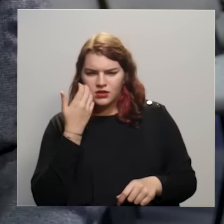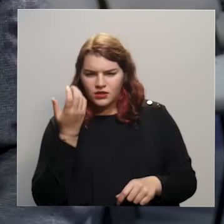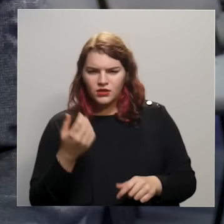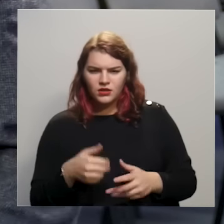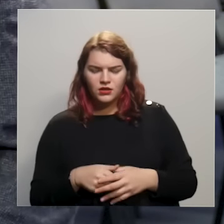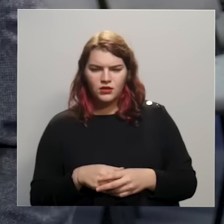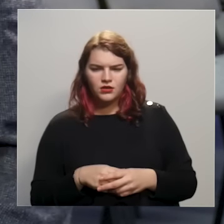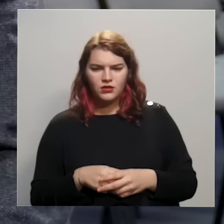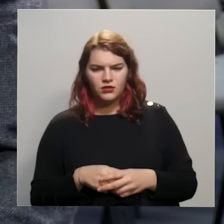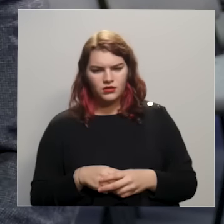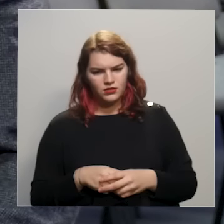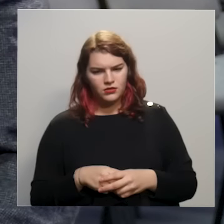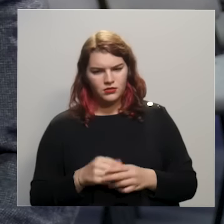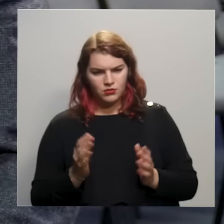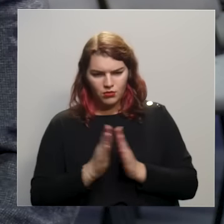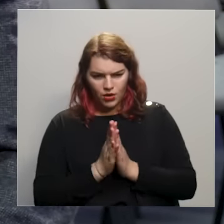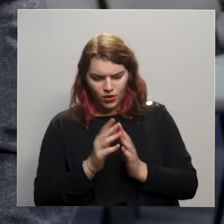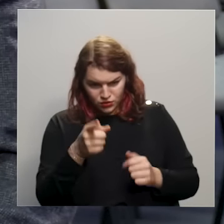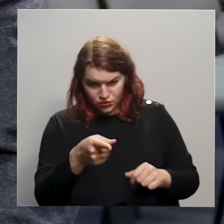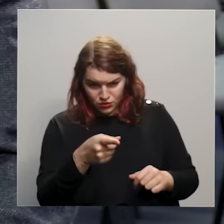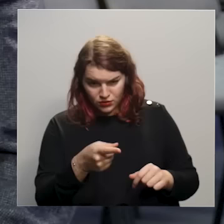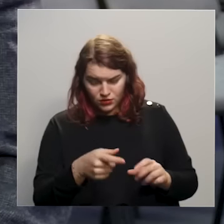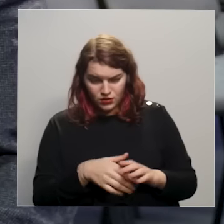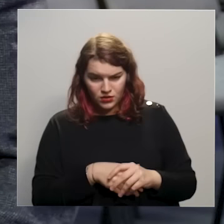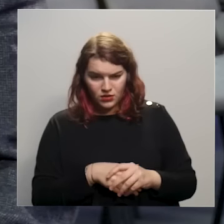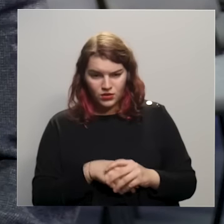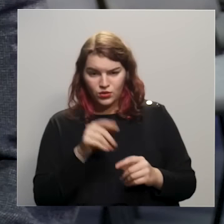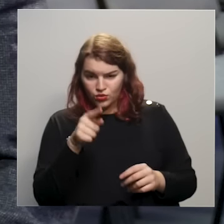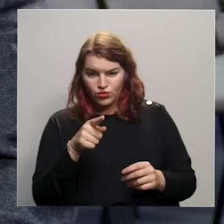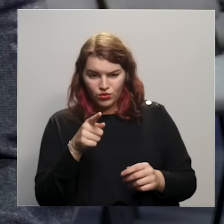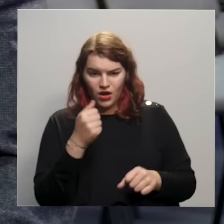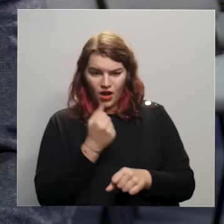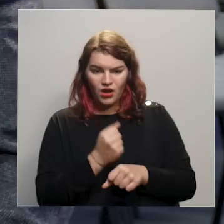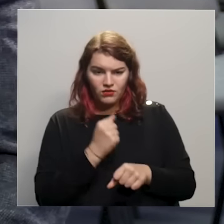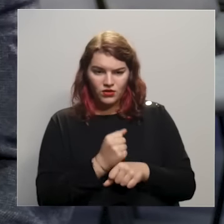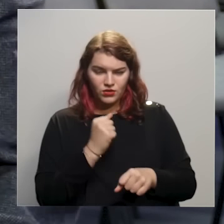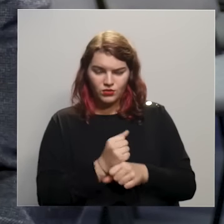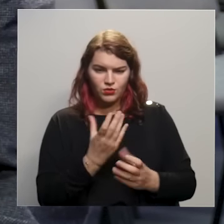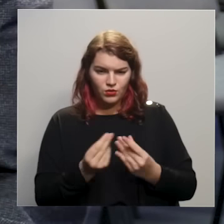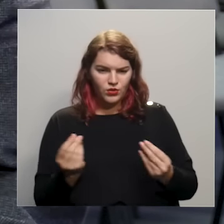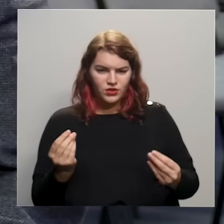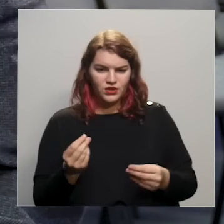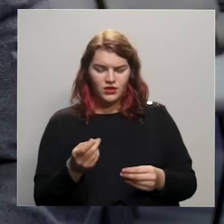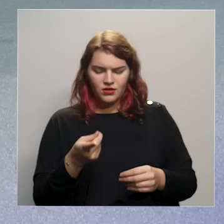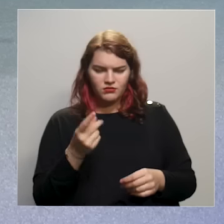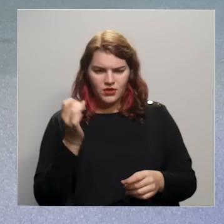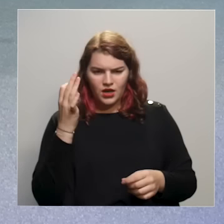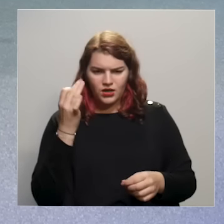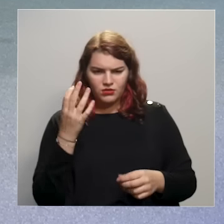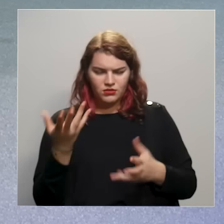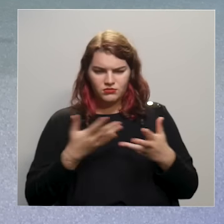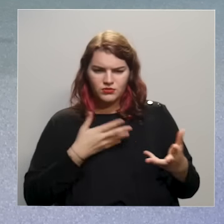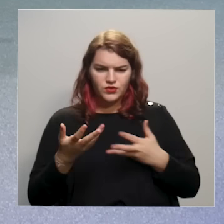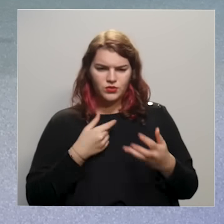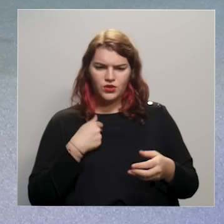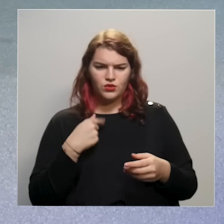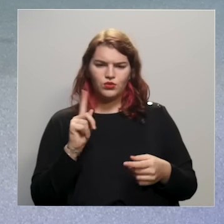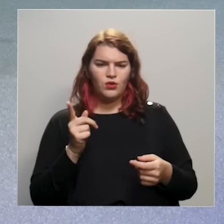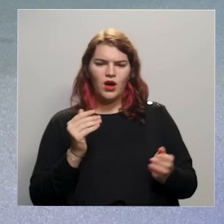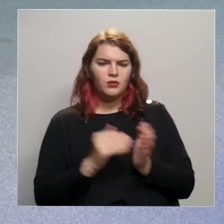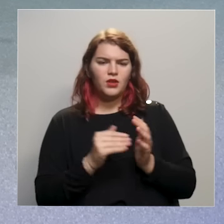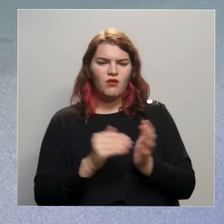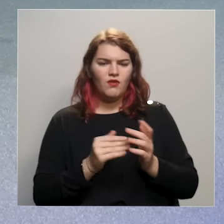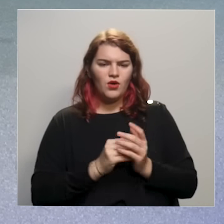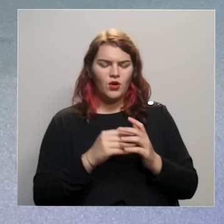pe momentul o zis ea să te pocăiești tu, pentru că tu ai făcut atâtea prostii. Eu n-am nici ce să mă pocăiesc. Atunci, pe moment.